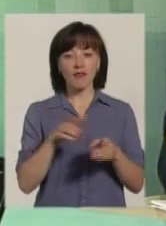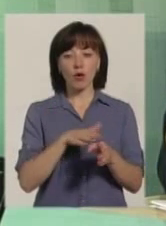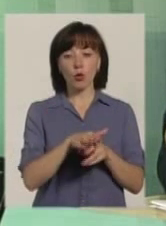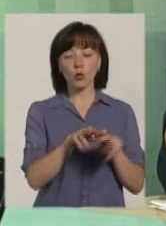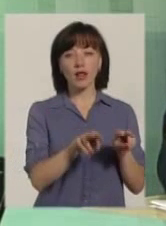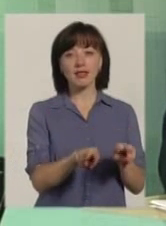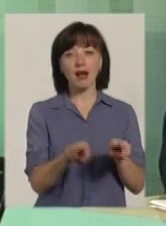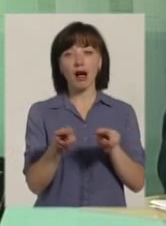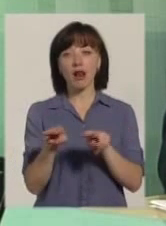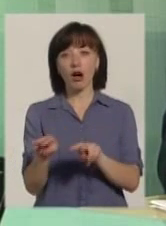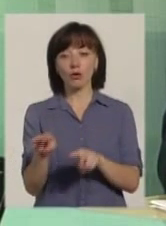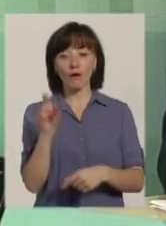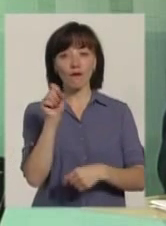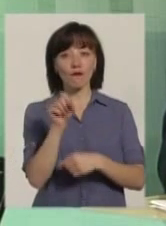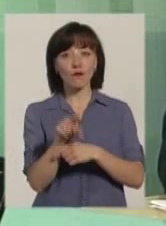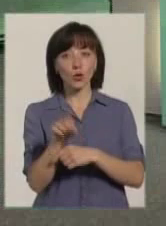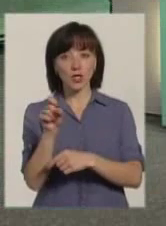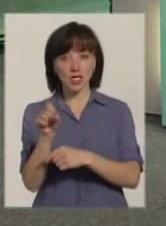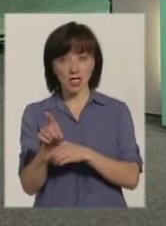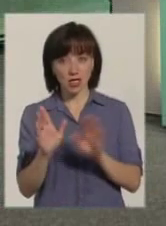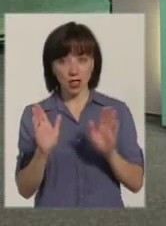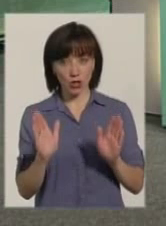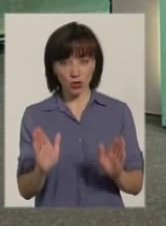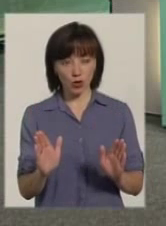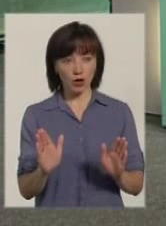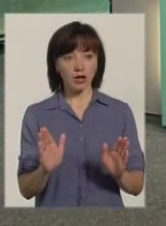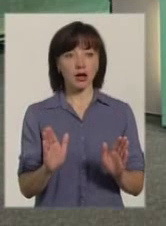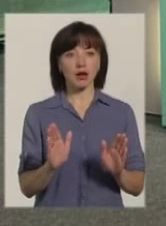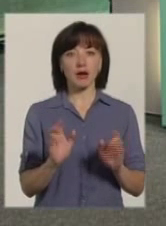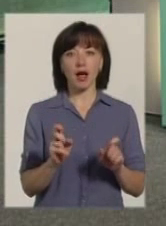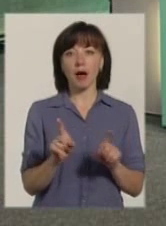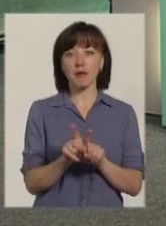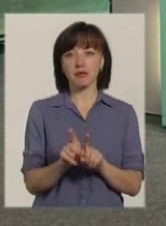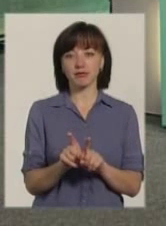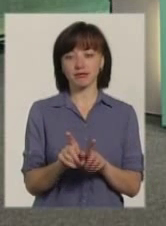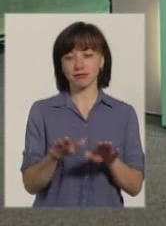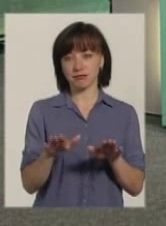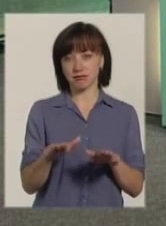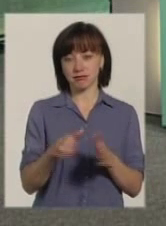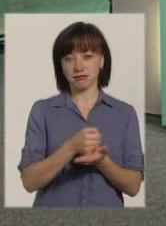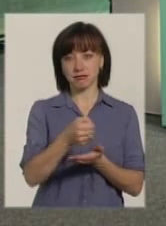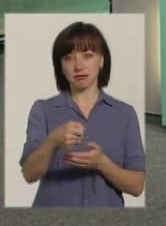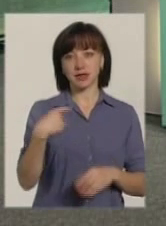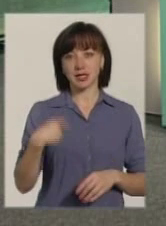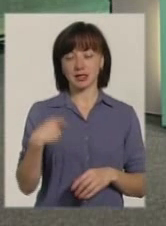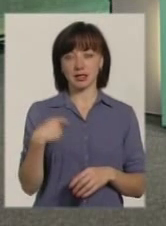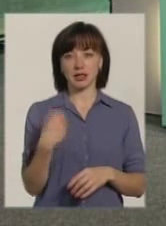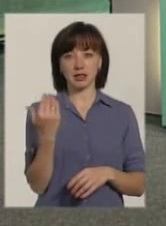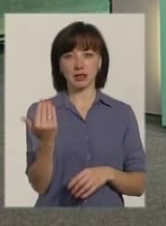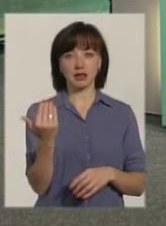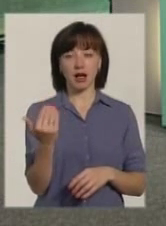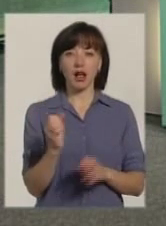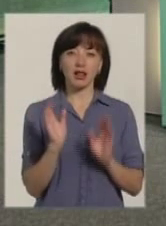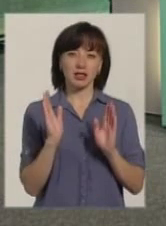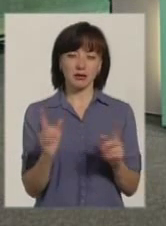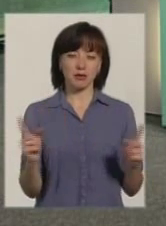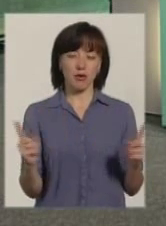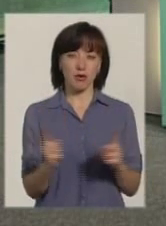наглядову функцію. Наглядову функцію, як вони будуть називатися. Своєрідний намісник президента на місці. Але це буде з